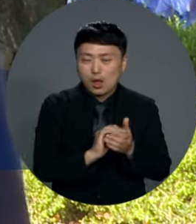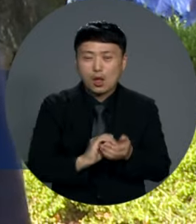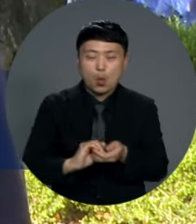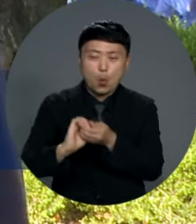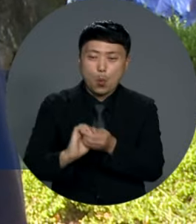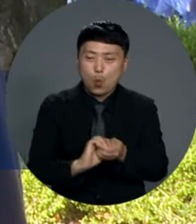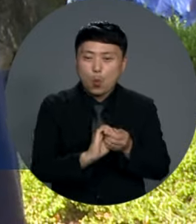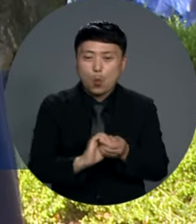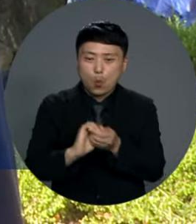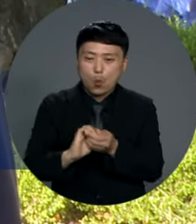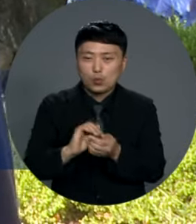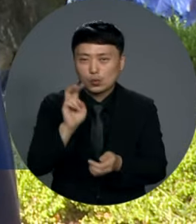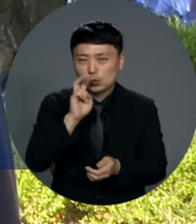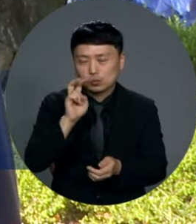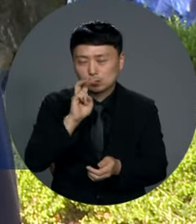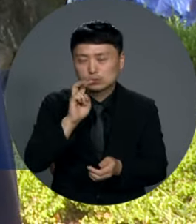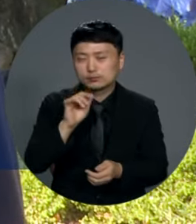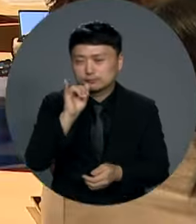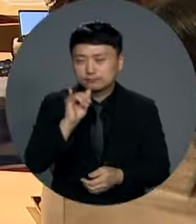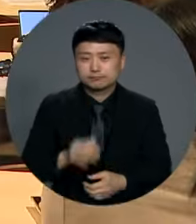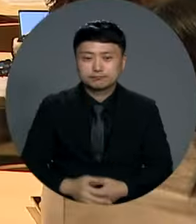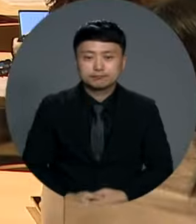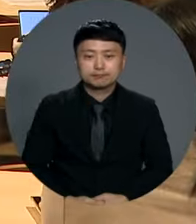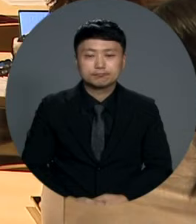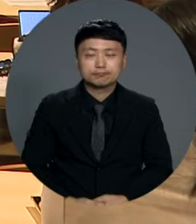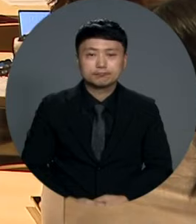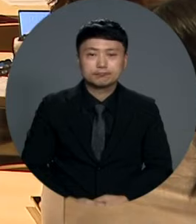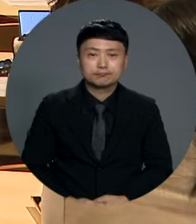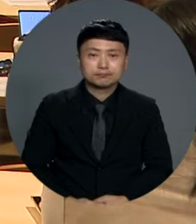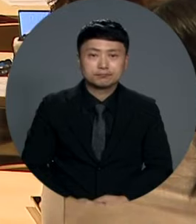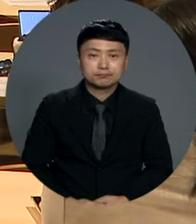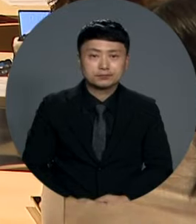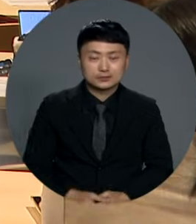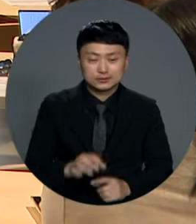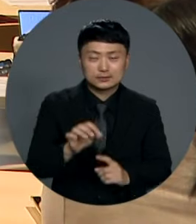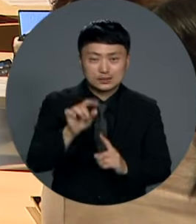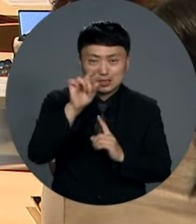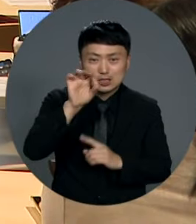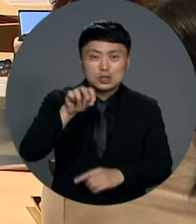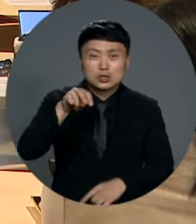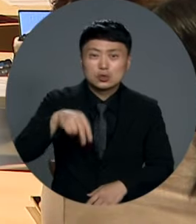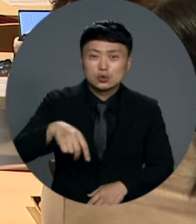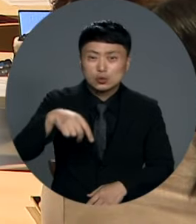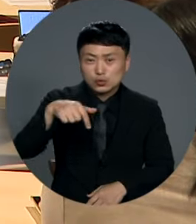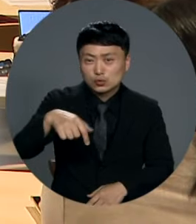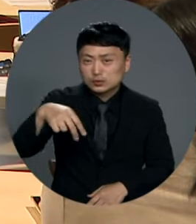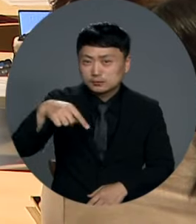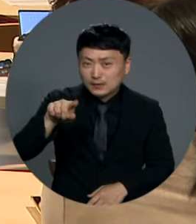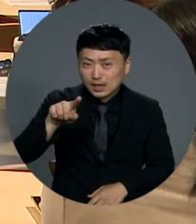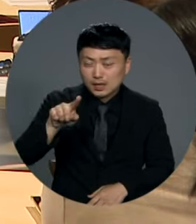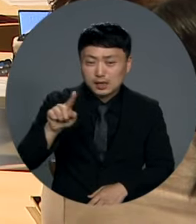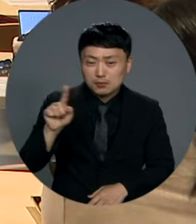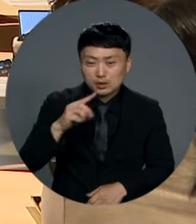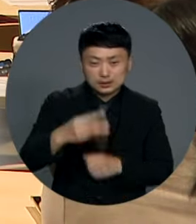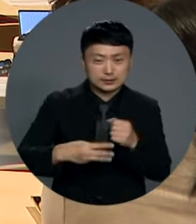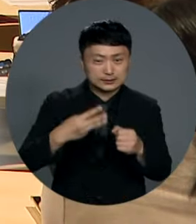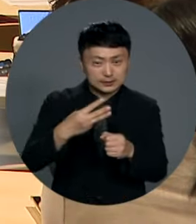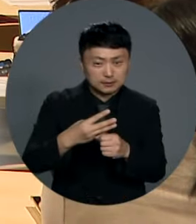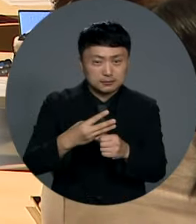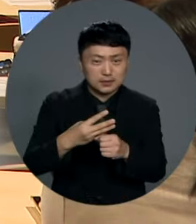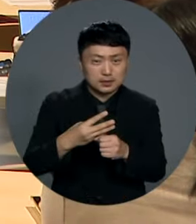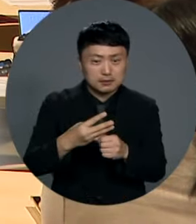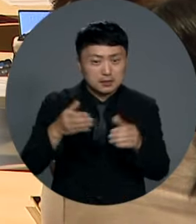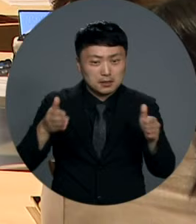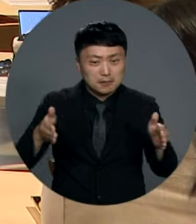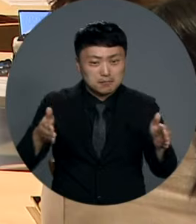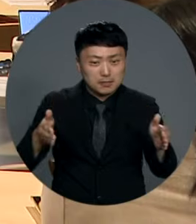중한 품으로 모였습니다이를 소로 대구 오페라하우스가 3간 준비한 이사